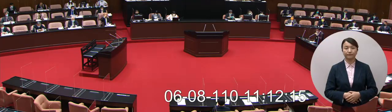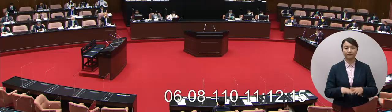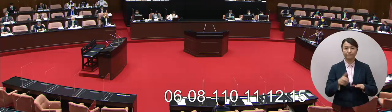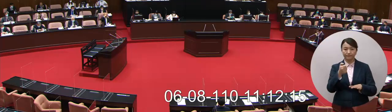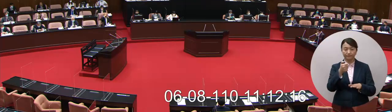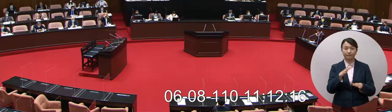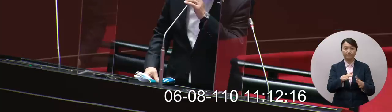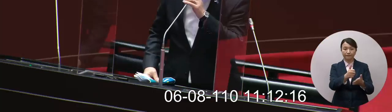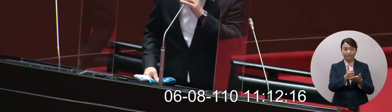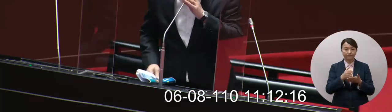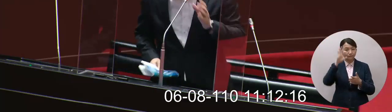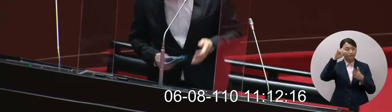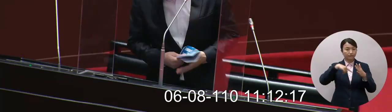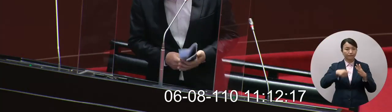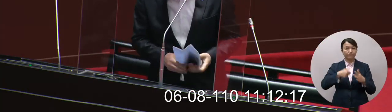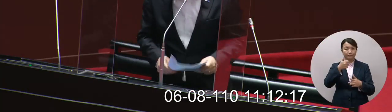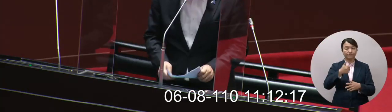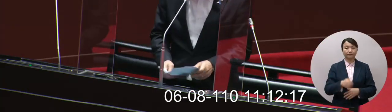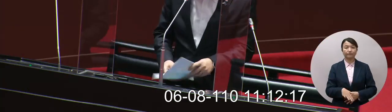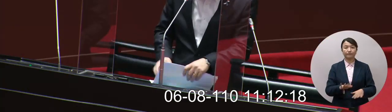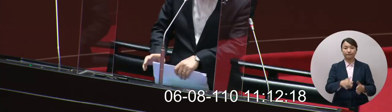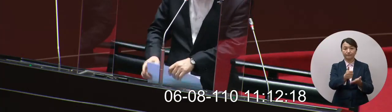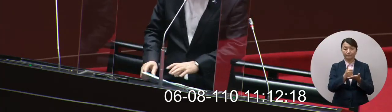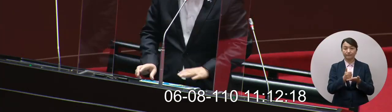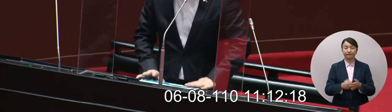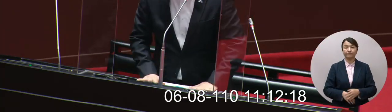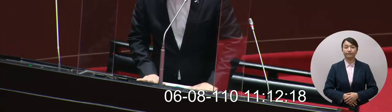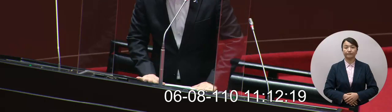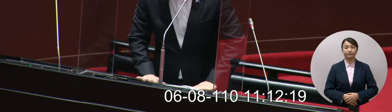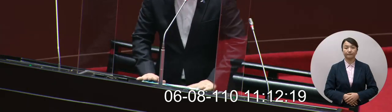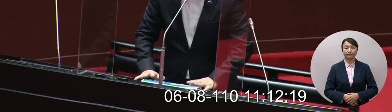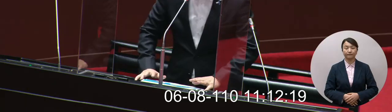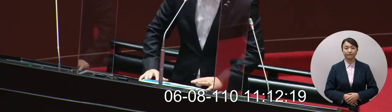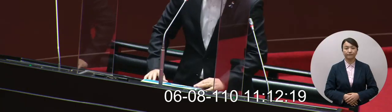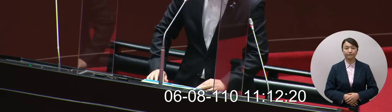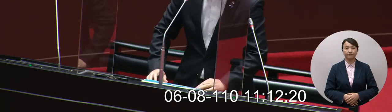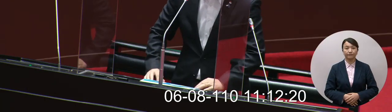谢谢主席，有请苏院长。 苏院长，请。